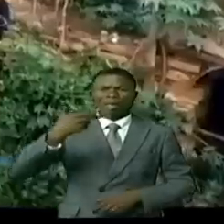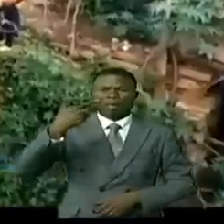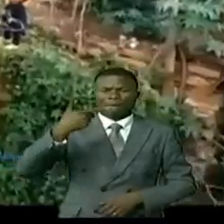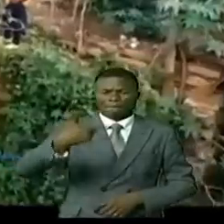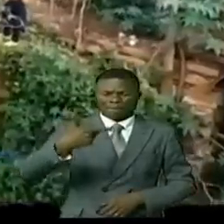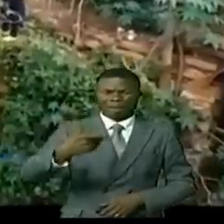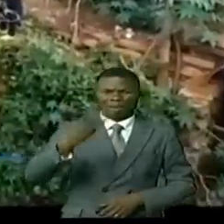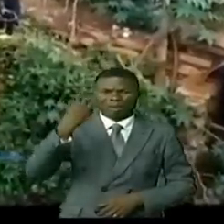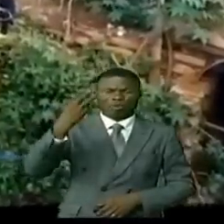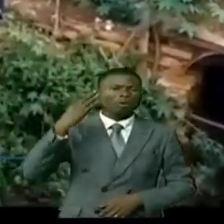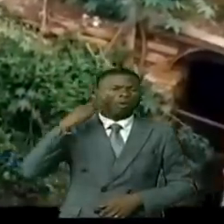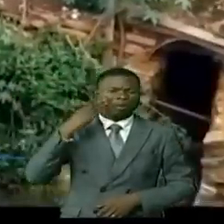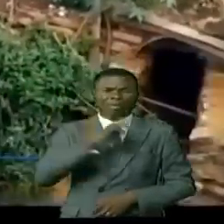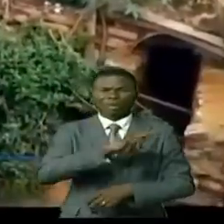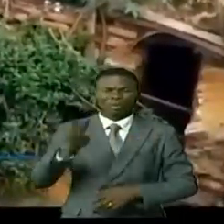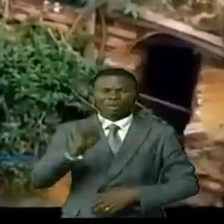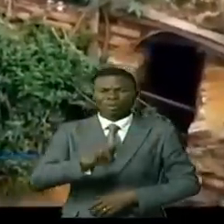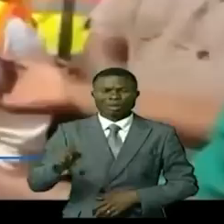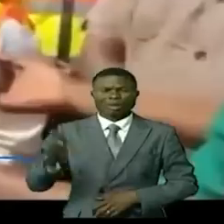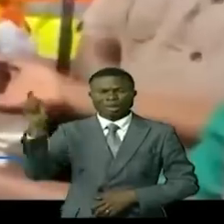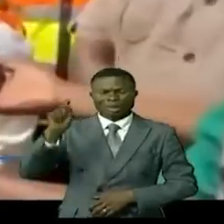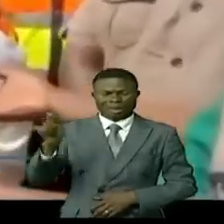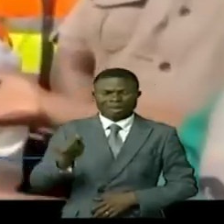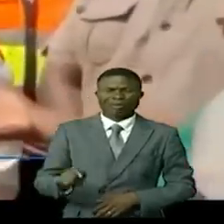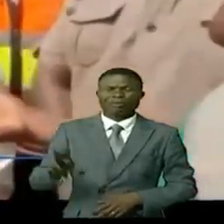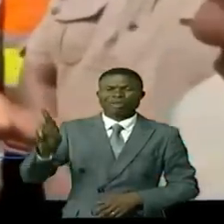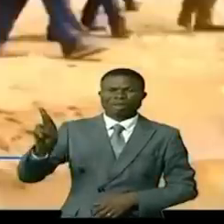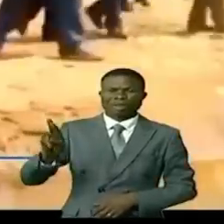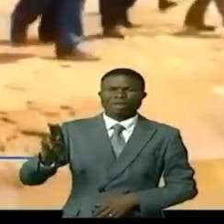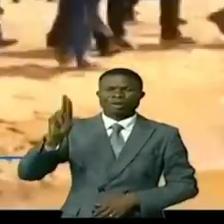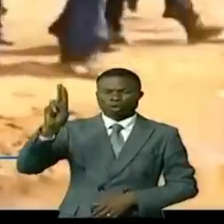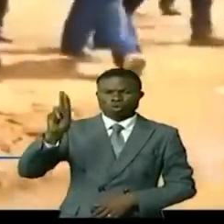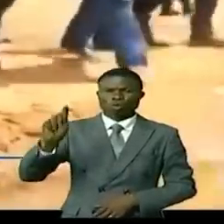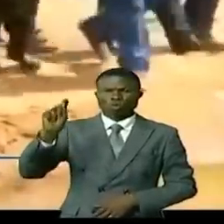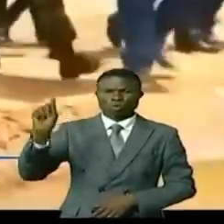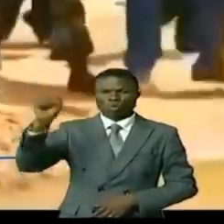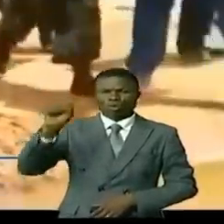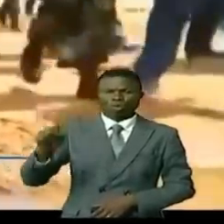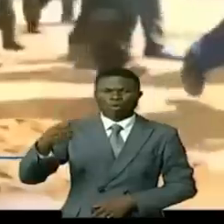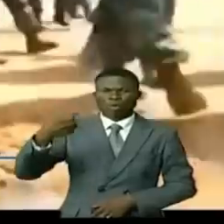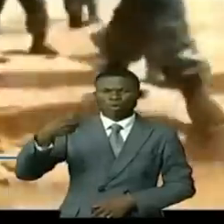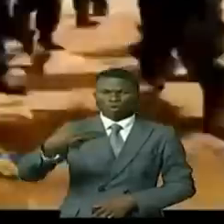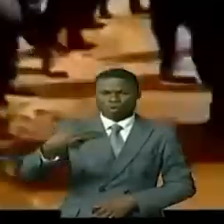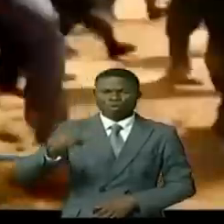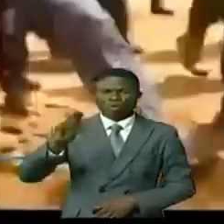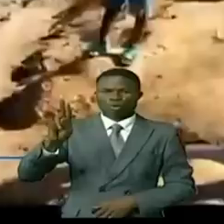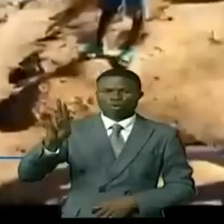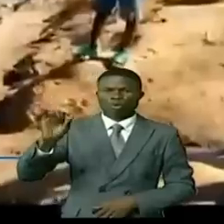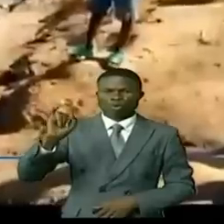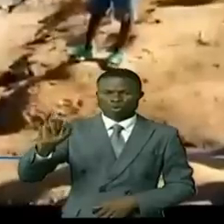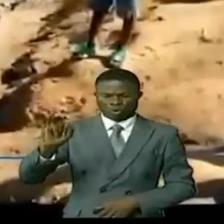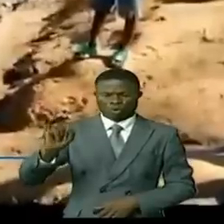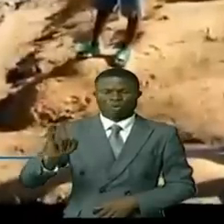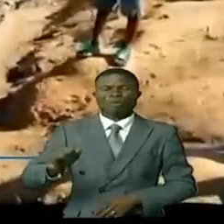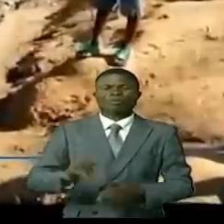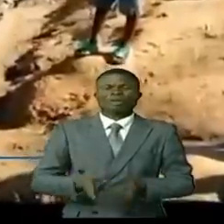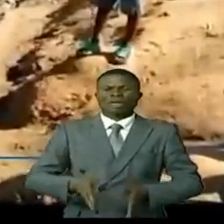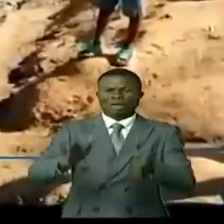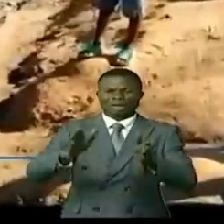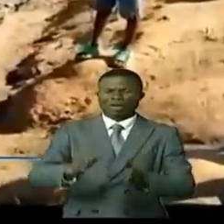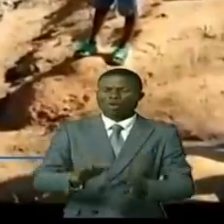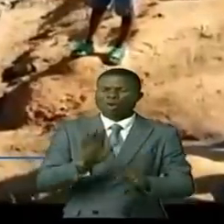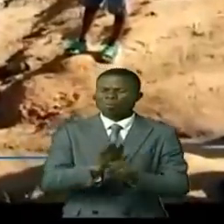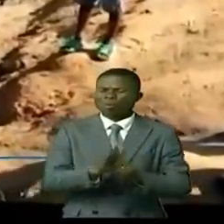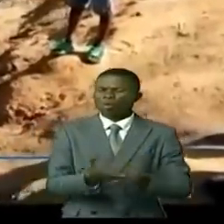à Kisharo, dans le territoire de Rutshuru. Vous savez, cette route de Ishacha-Kiwanja est une route d'intérêt très capital,